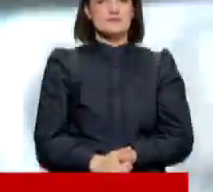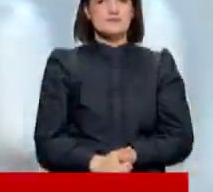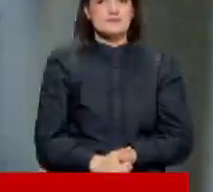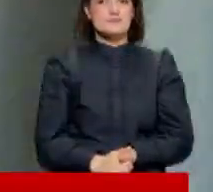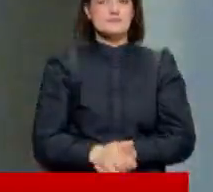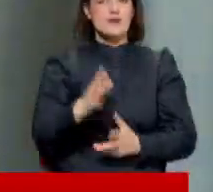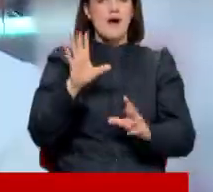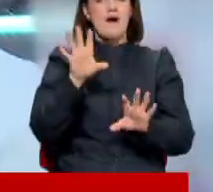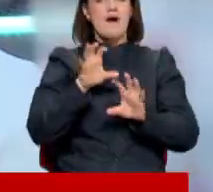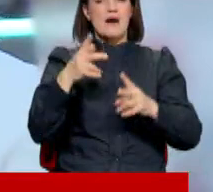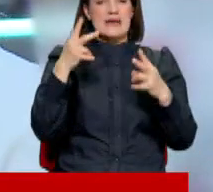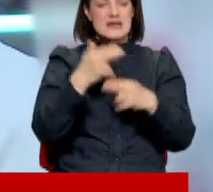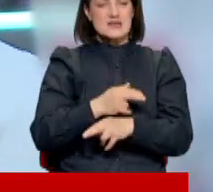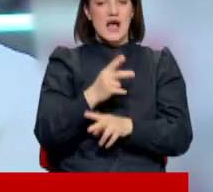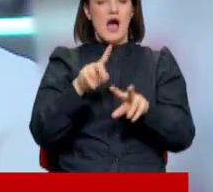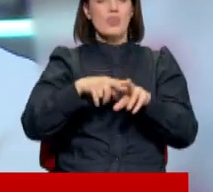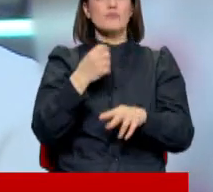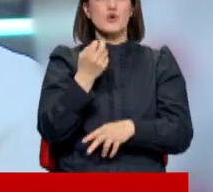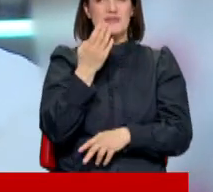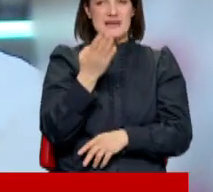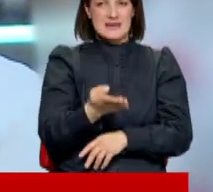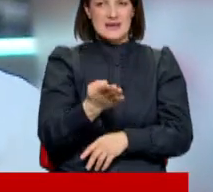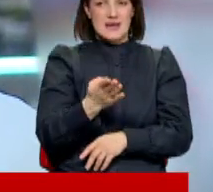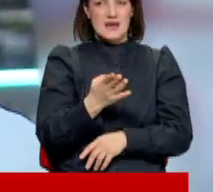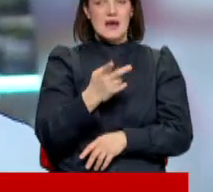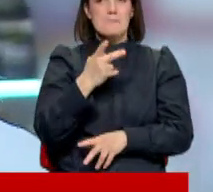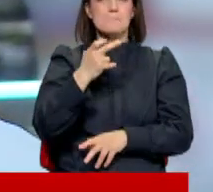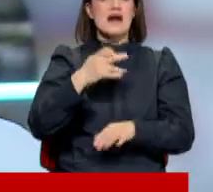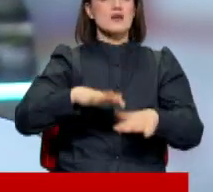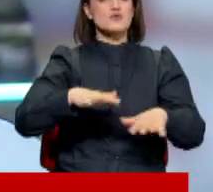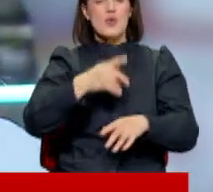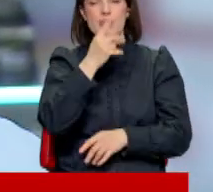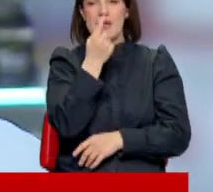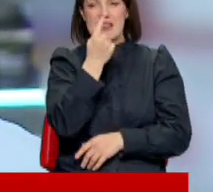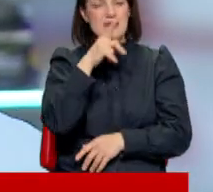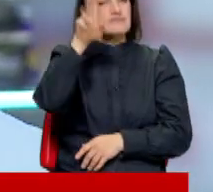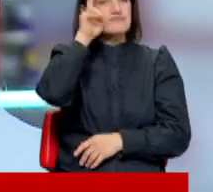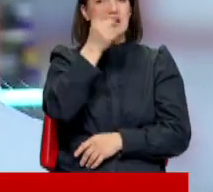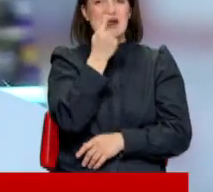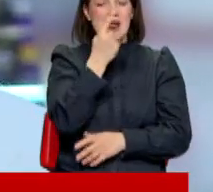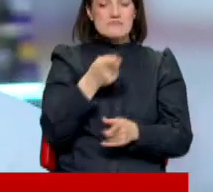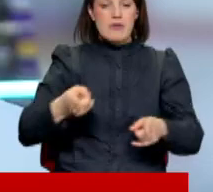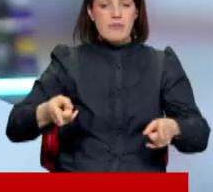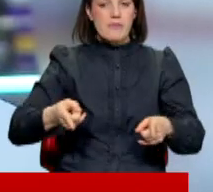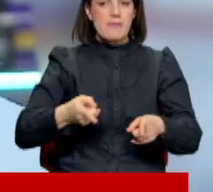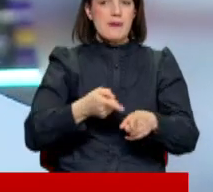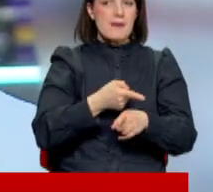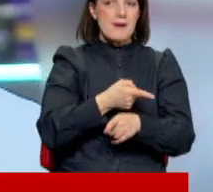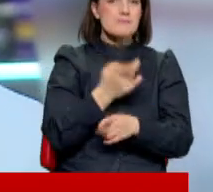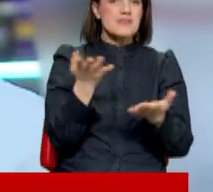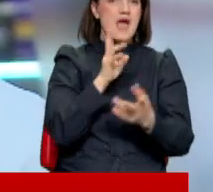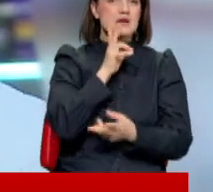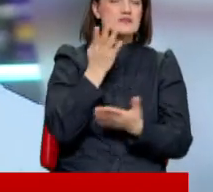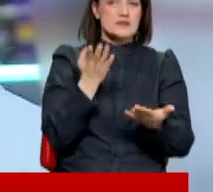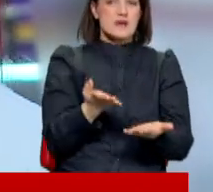Ağrı kesicilerden tutun antibiyotiklere kadar, Parkinson ilaçlarından antidepresanlara kadar pek çok kalemde ne yazık